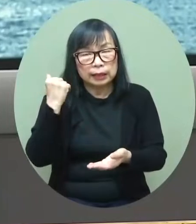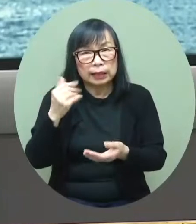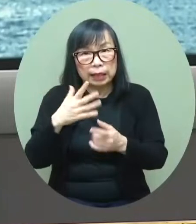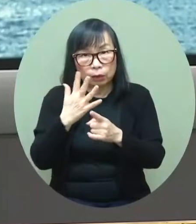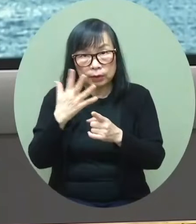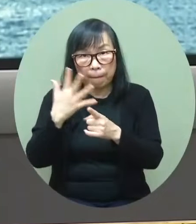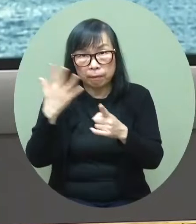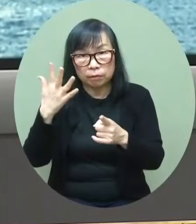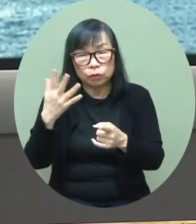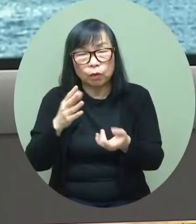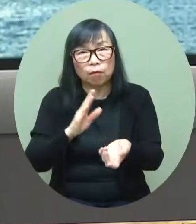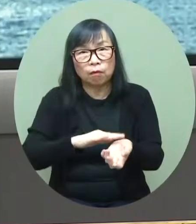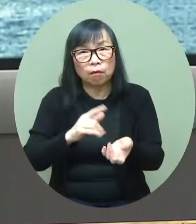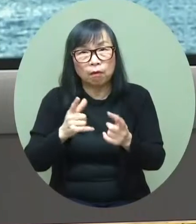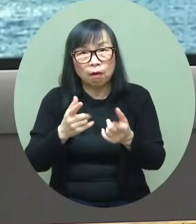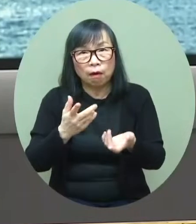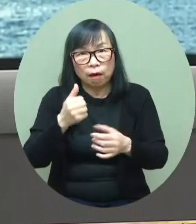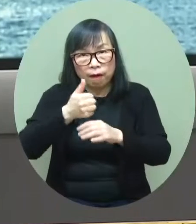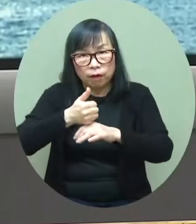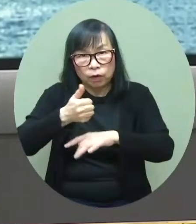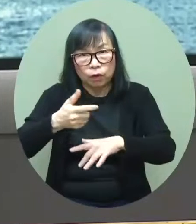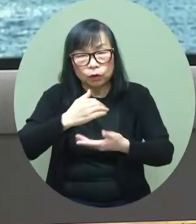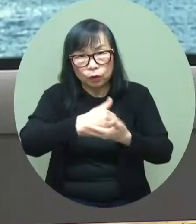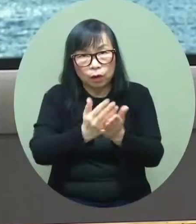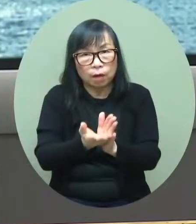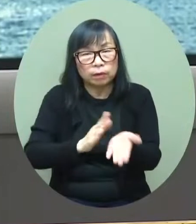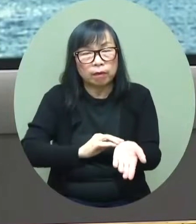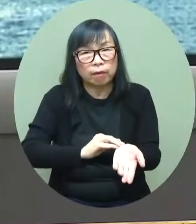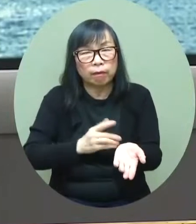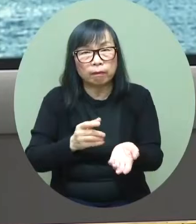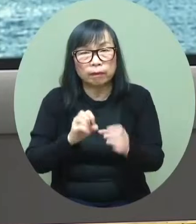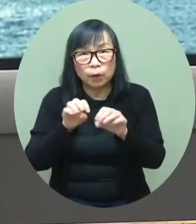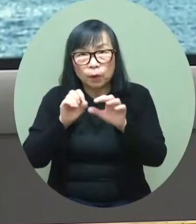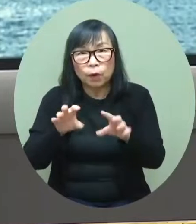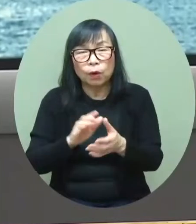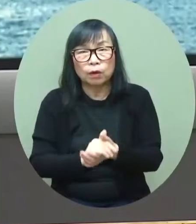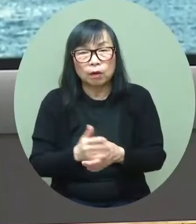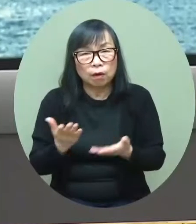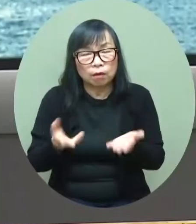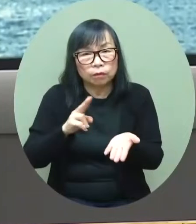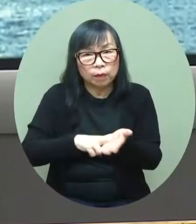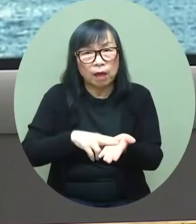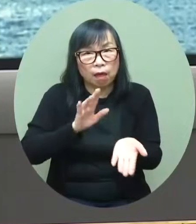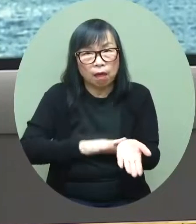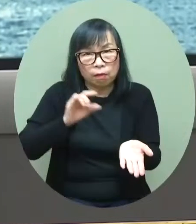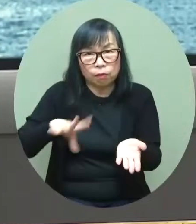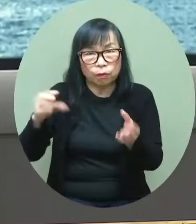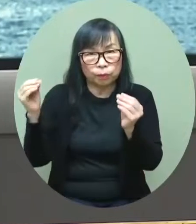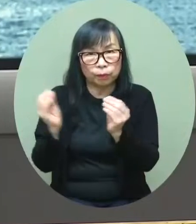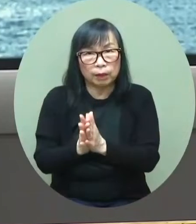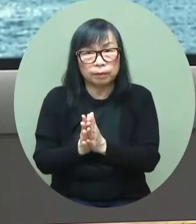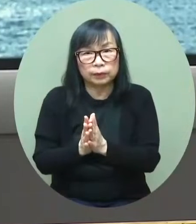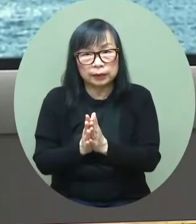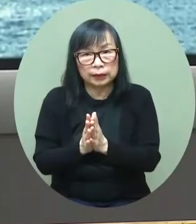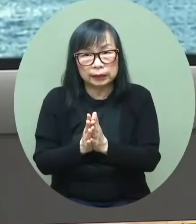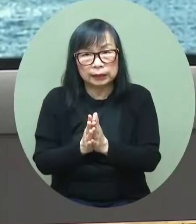樣嘅個案係出現個多系統發炎個綜合症嘅報告咧。咁我哋都相信可能係個病毒感染咧 係誘